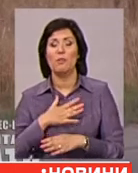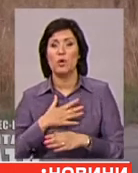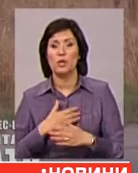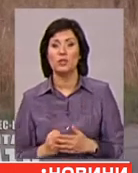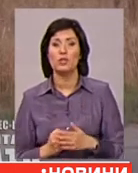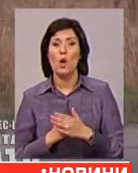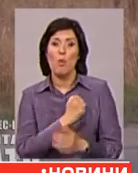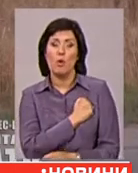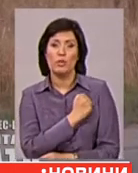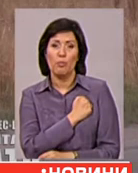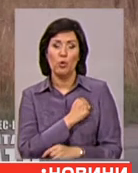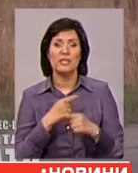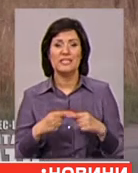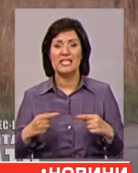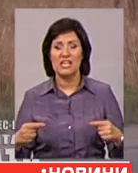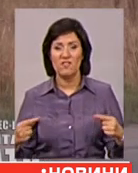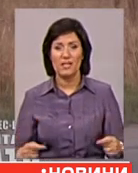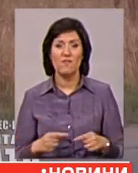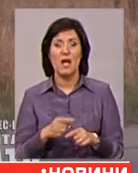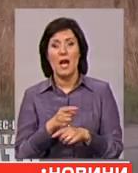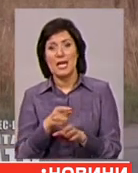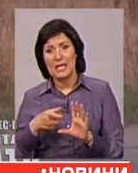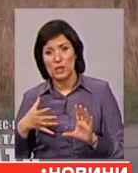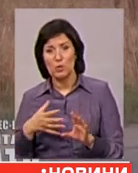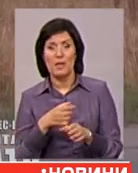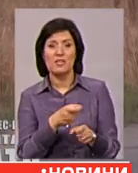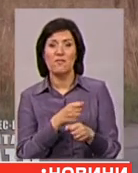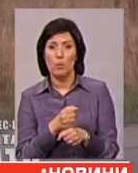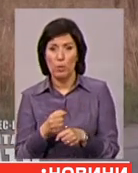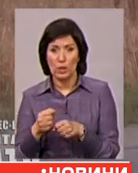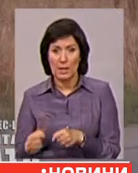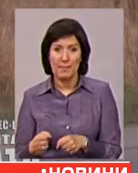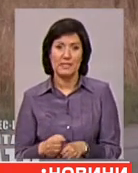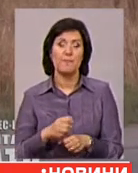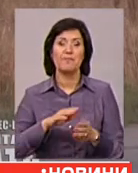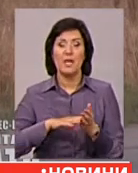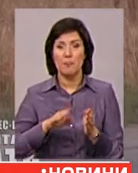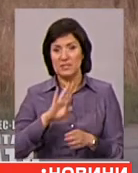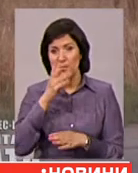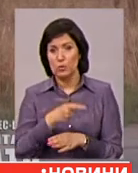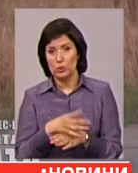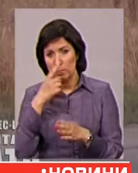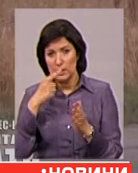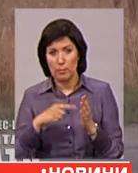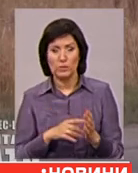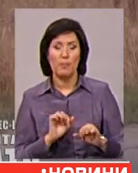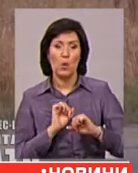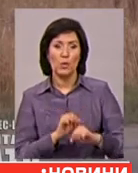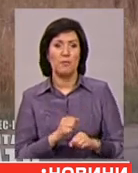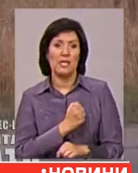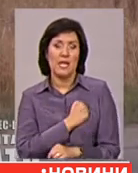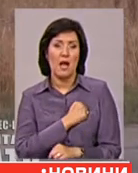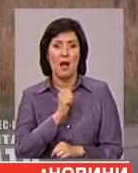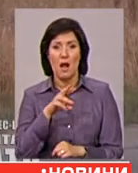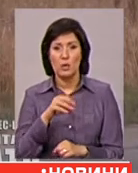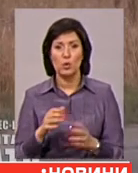з різних видів гранатометів, великокаліберних кулеметів і стрілецької зброї. Крім того, під ворожі обстріли потрапили укріплення сил АТО поблизу